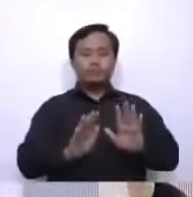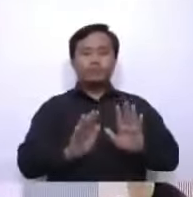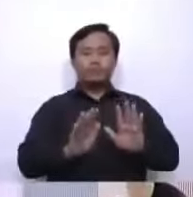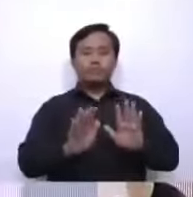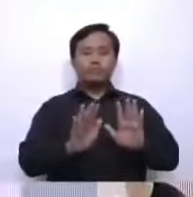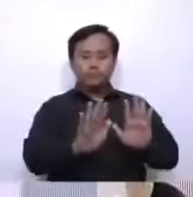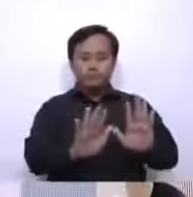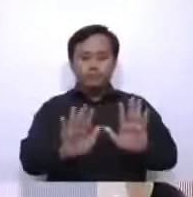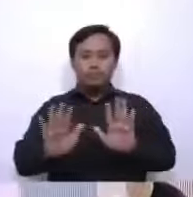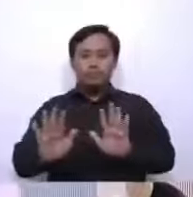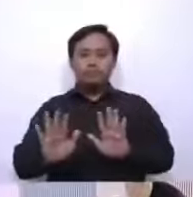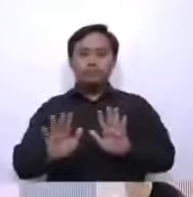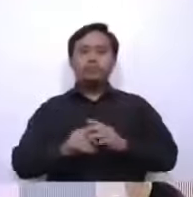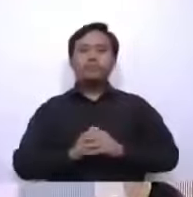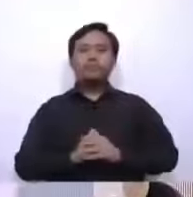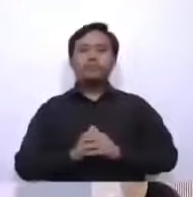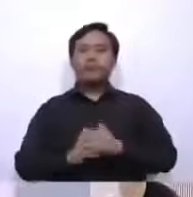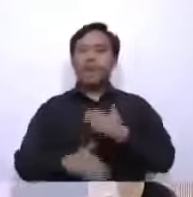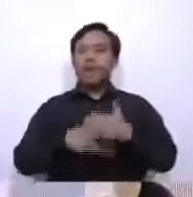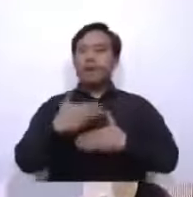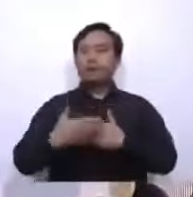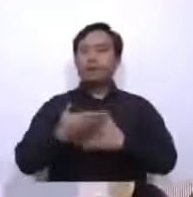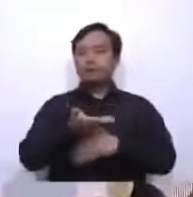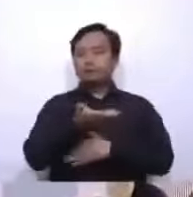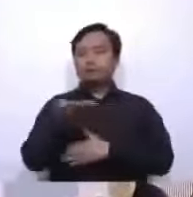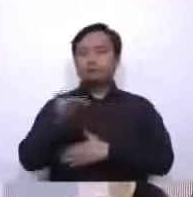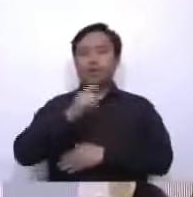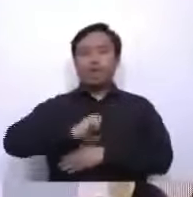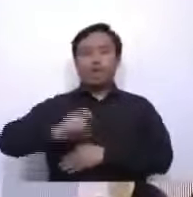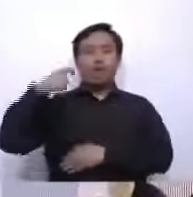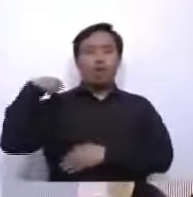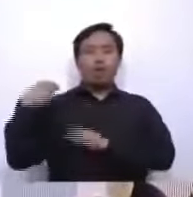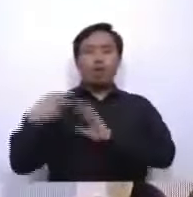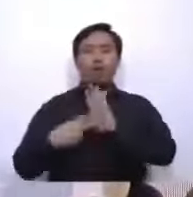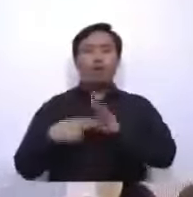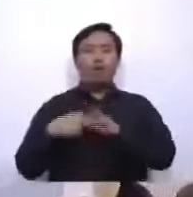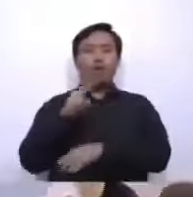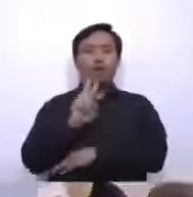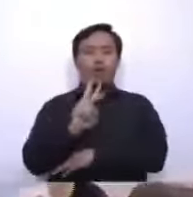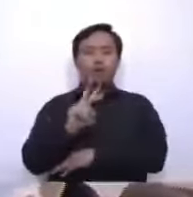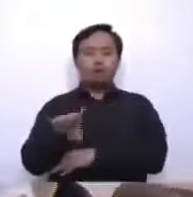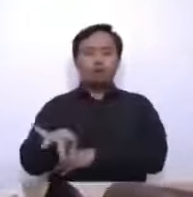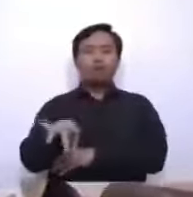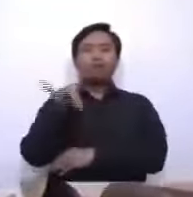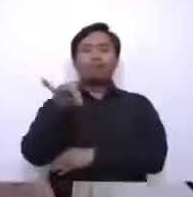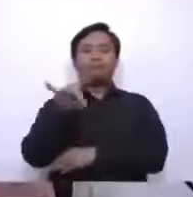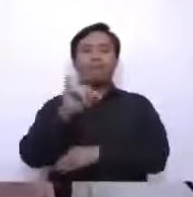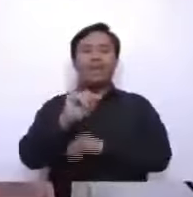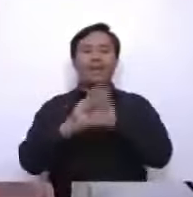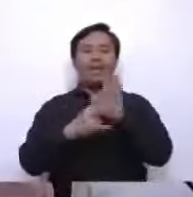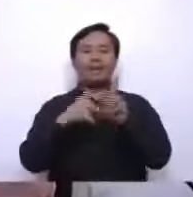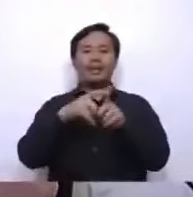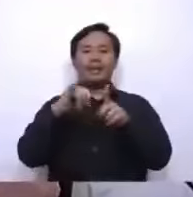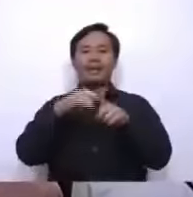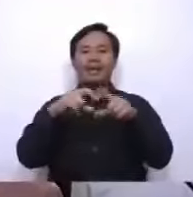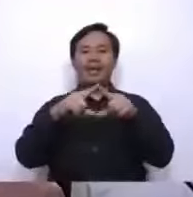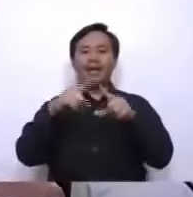Baik. Selanjutnya dipersilakan kepada calon gubernur nomor urut 2 untuk mengambil indikator dari wadah kaca.